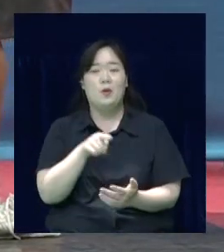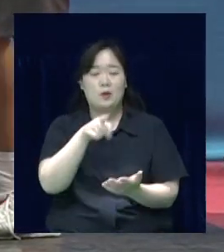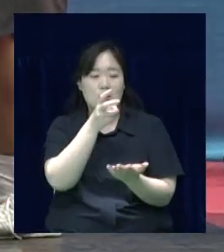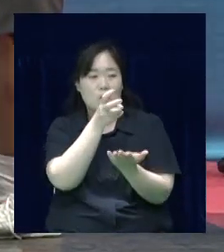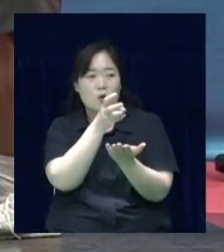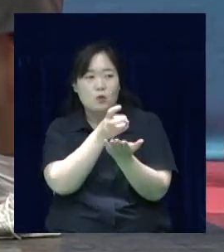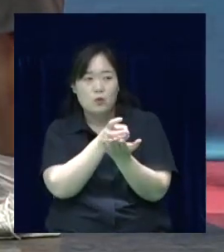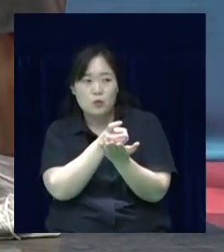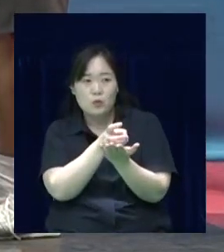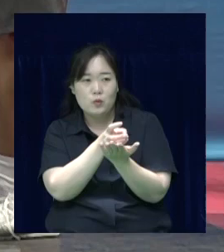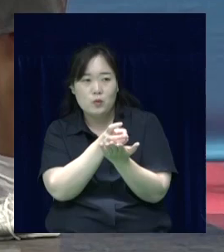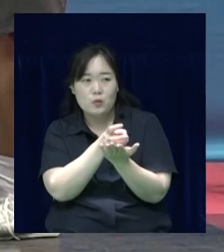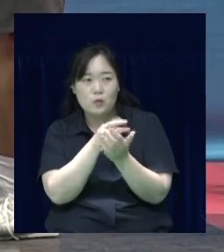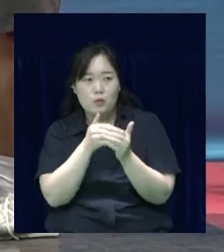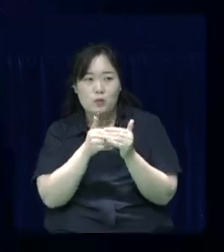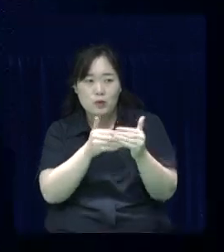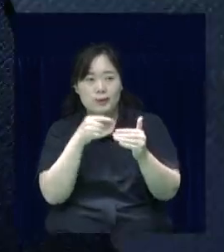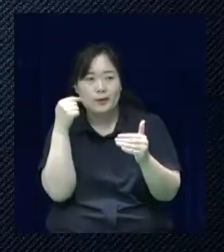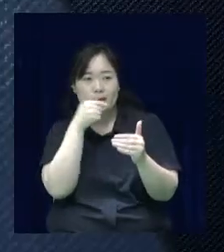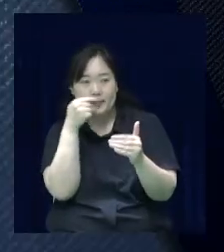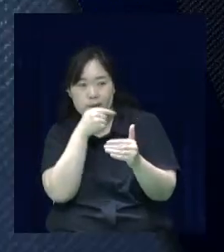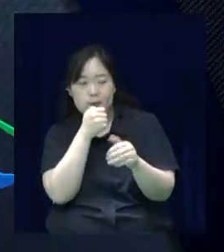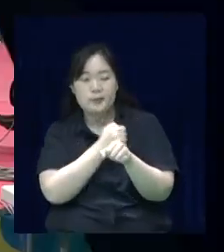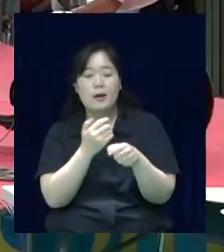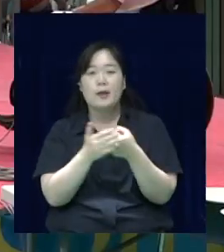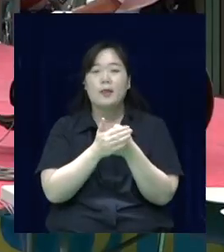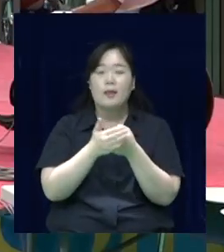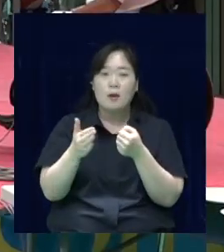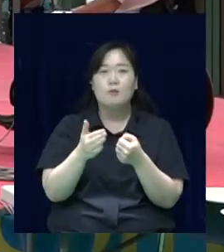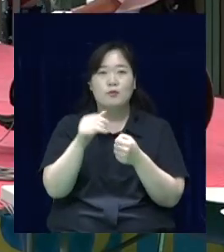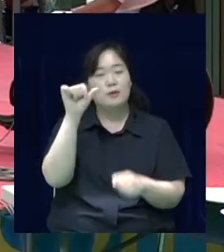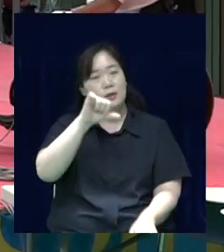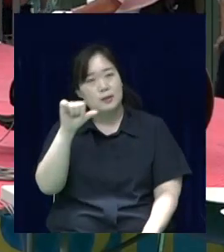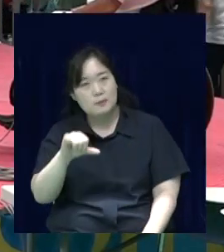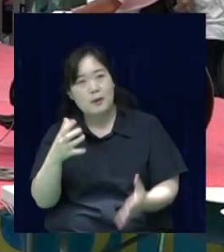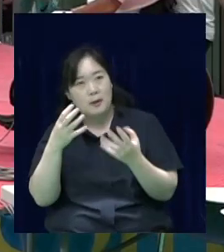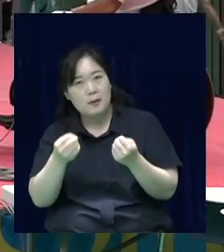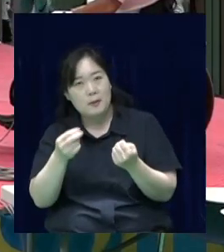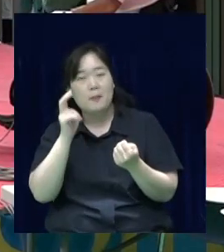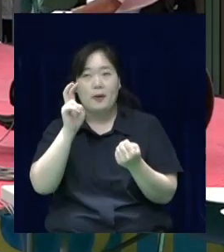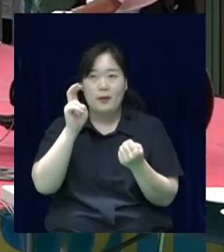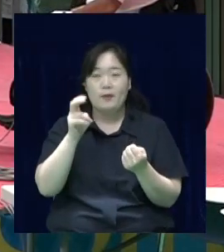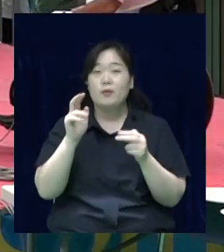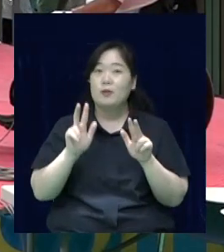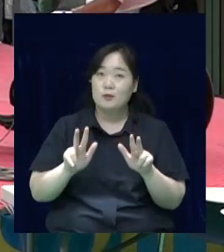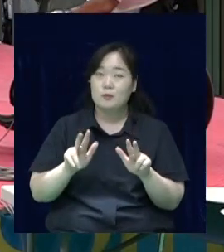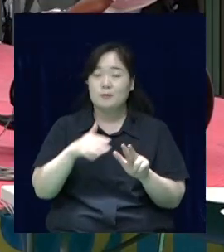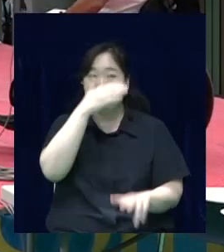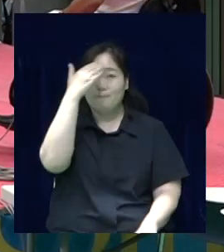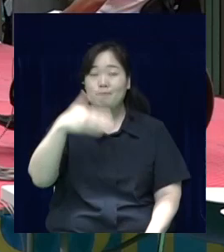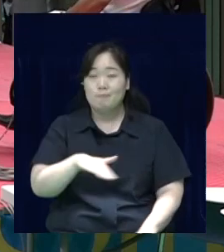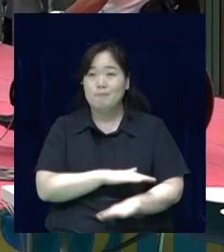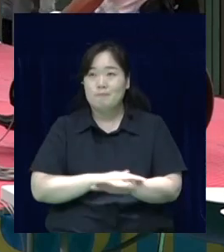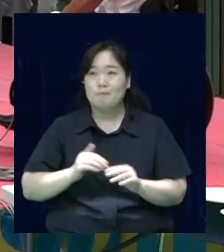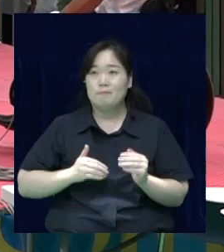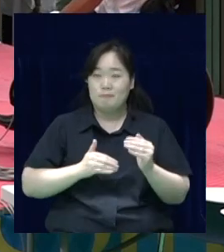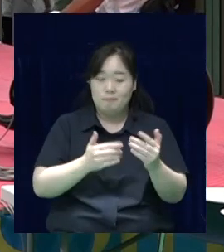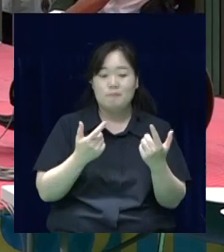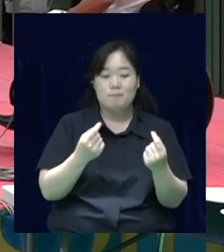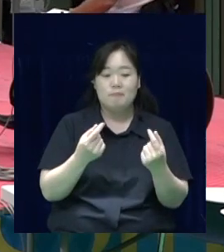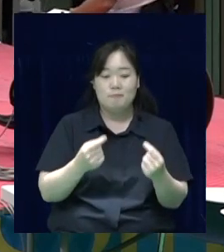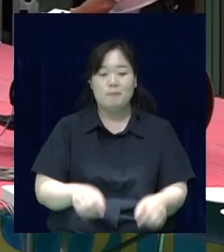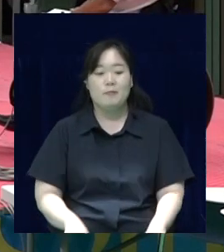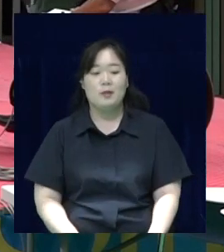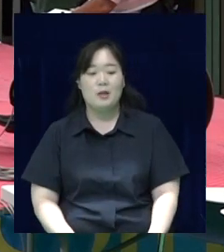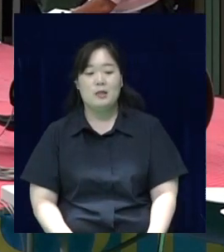좀 실패가 많이 나오지 않을까라고 생각했었는데 선수들이 그만큼 또 잘해주고 있다라고 볼 수 있겠네요. 네, 맞습니다. 뭐 선수들이 모처럼 많이 나온 경기다